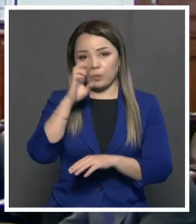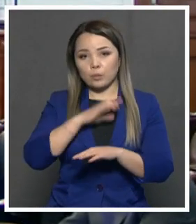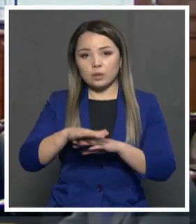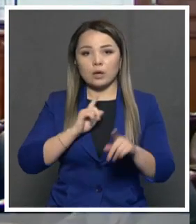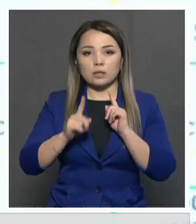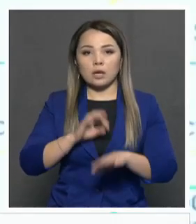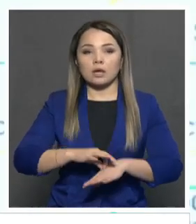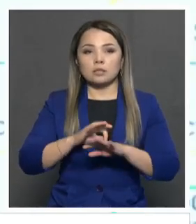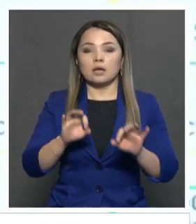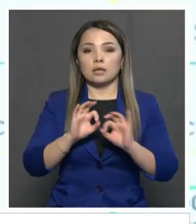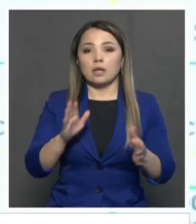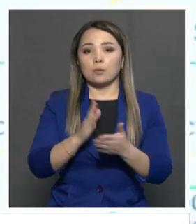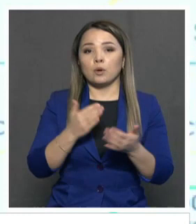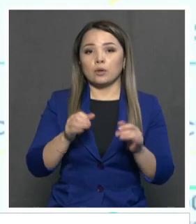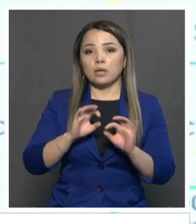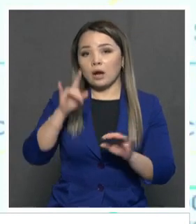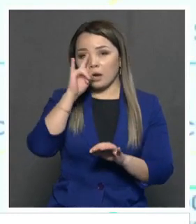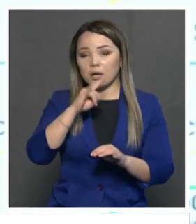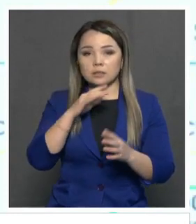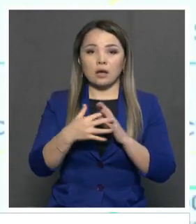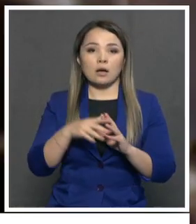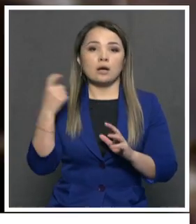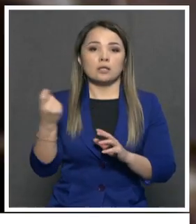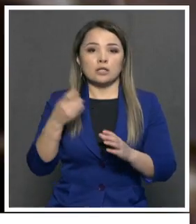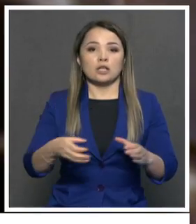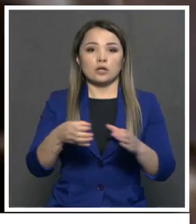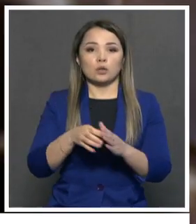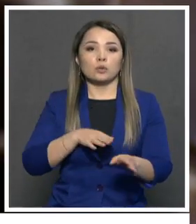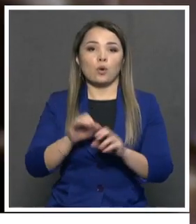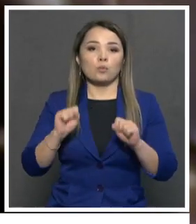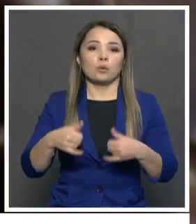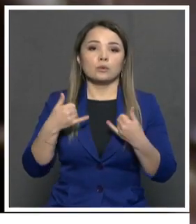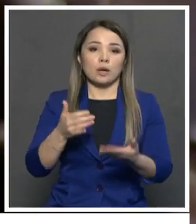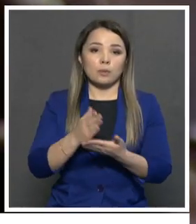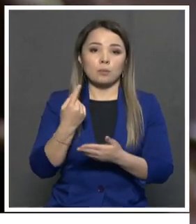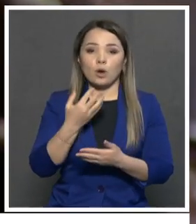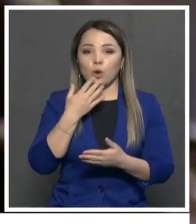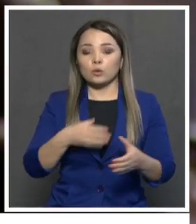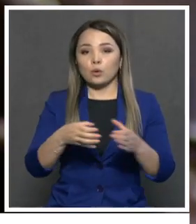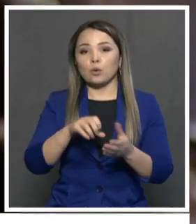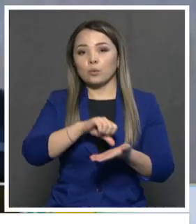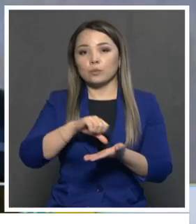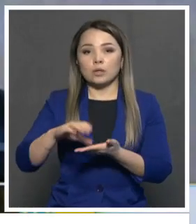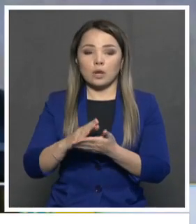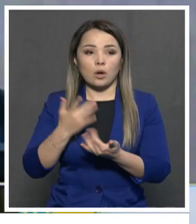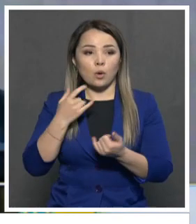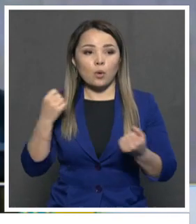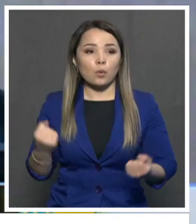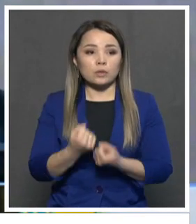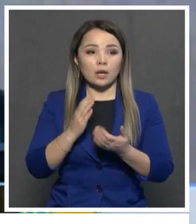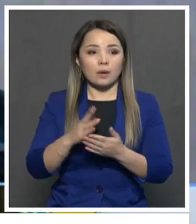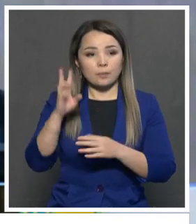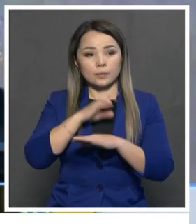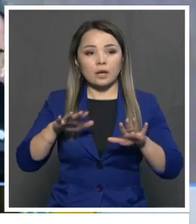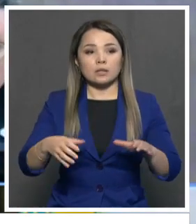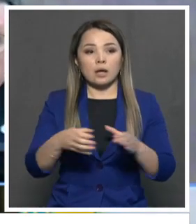осындай мәселе қойып отыр. Оның ойынша, Қазақстанның агродержаваға айналуына толық мүмкіндігі бар. Бұл ойды Біріккен ұлттар ұйымының өзі қолдап, еліміздің әлемдік